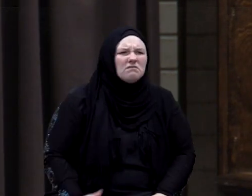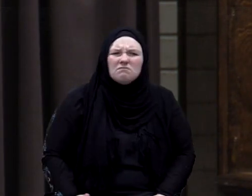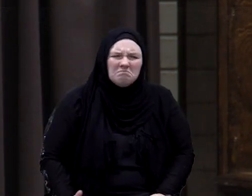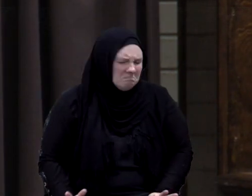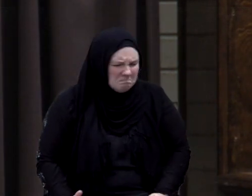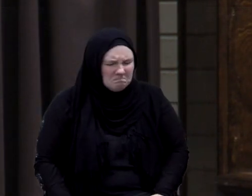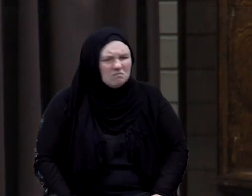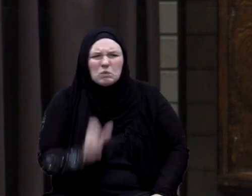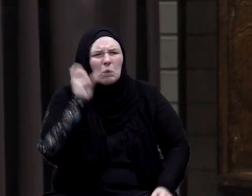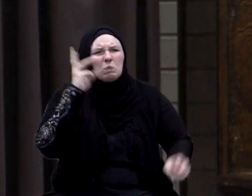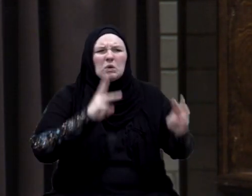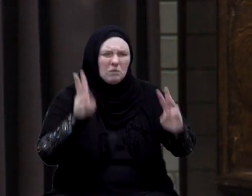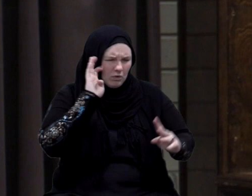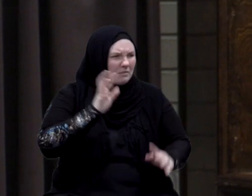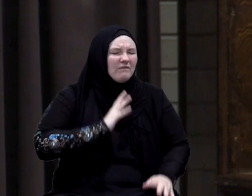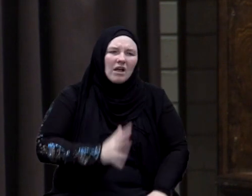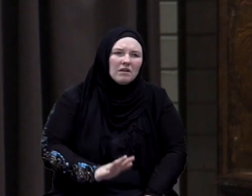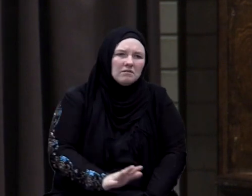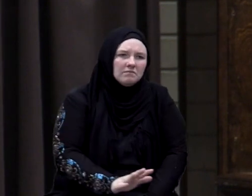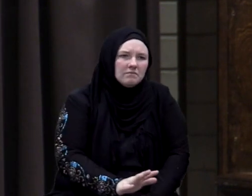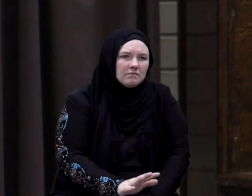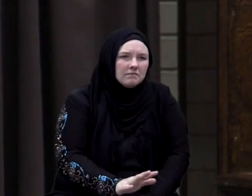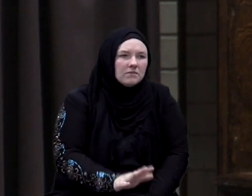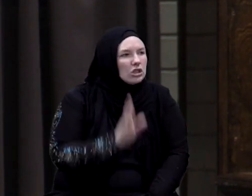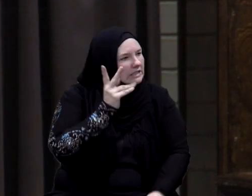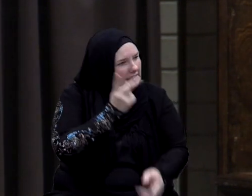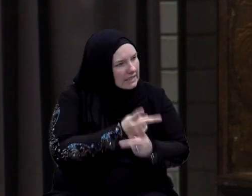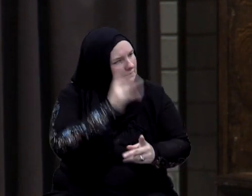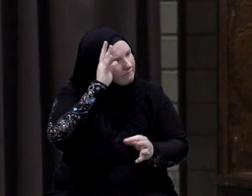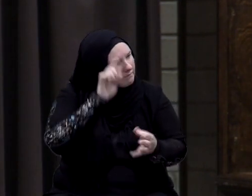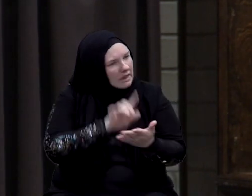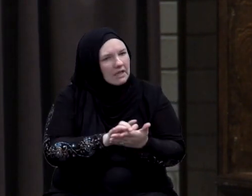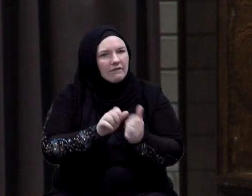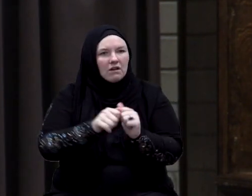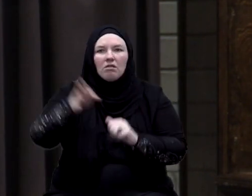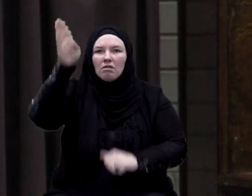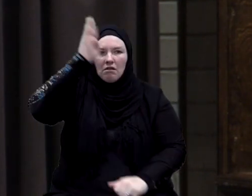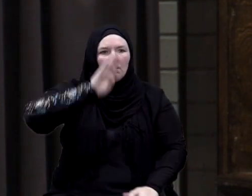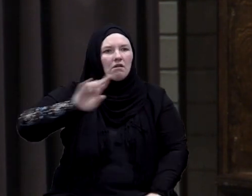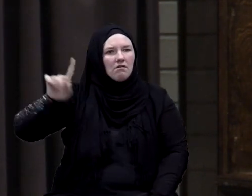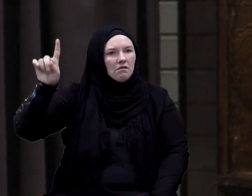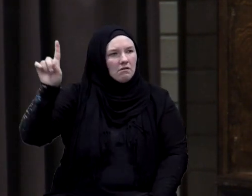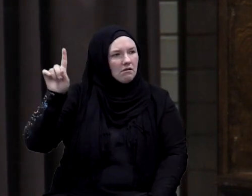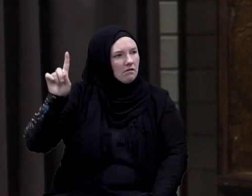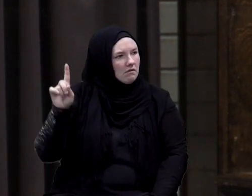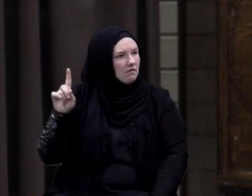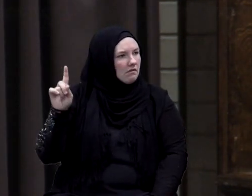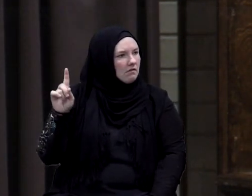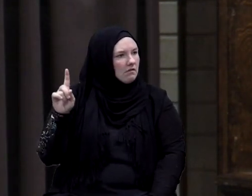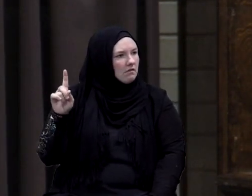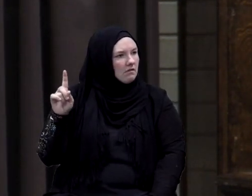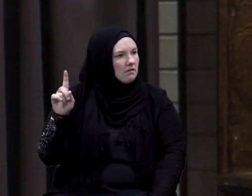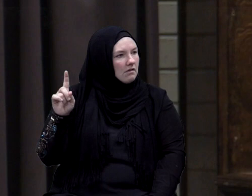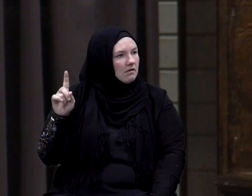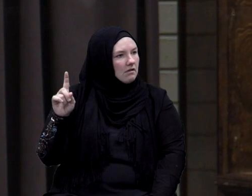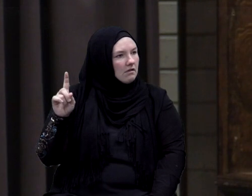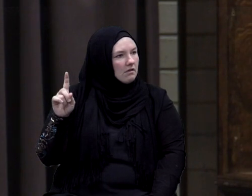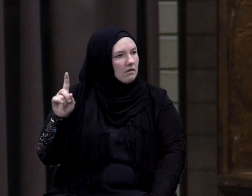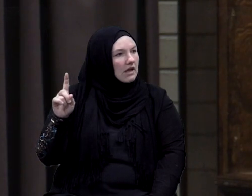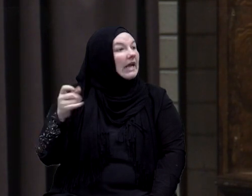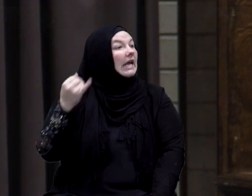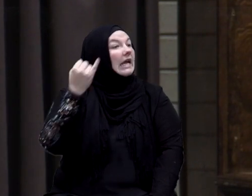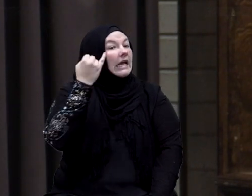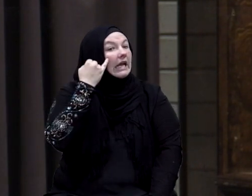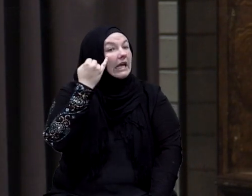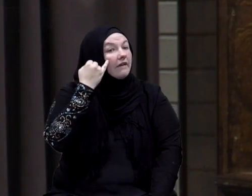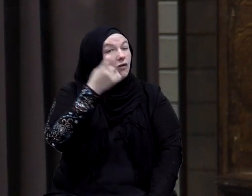الْأَرْضِ. If Allah subhanahu wa ta'ala were to give people extended provision, they would have turned into tyrants against each